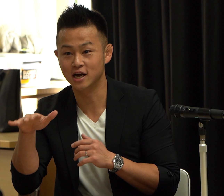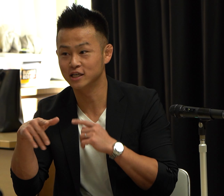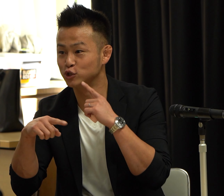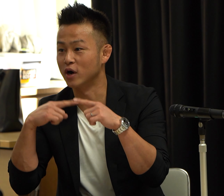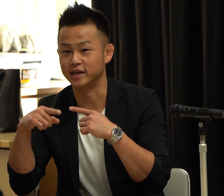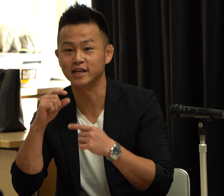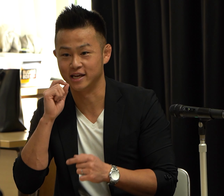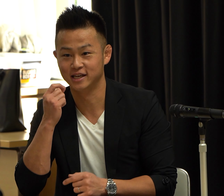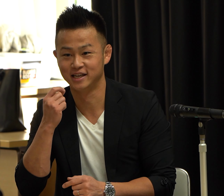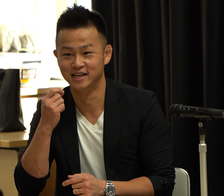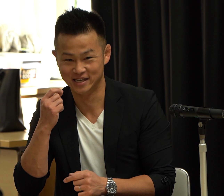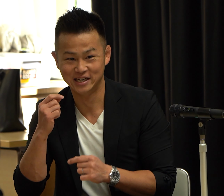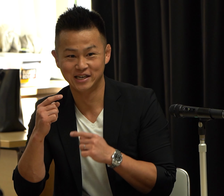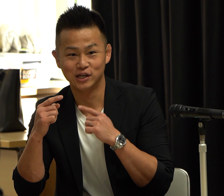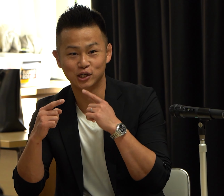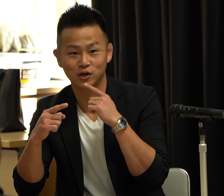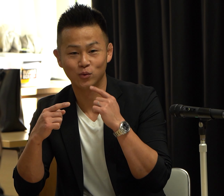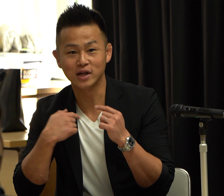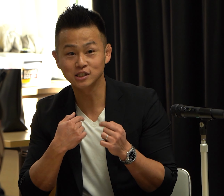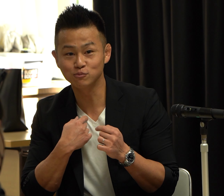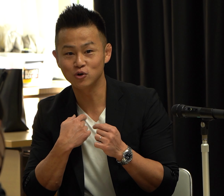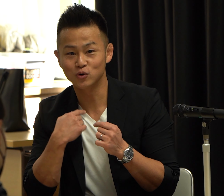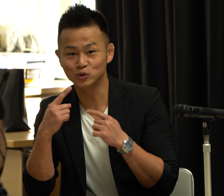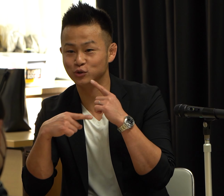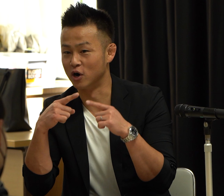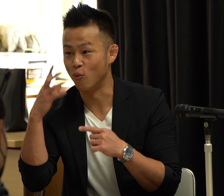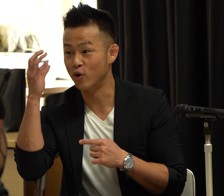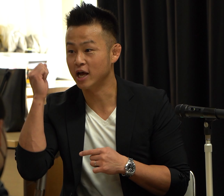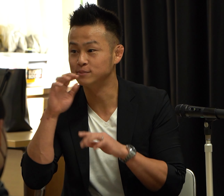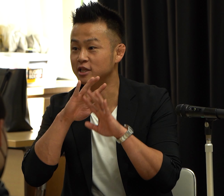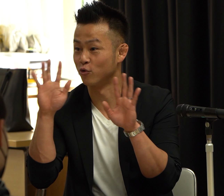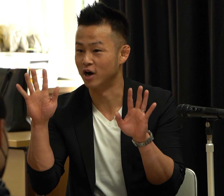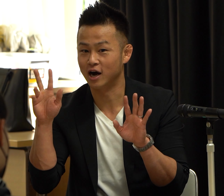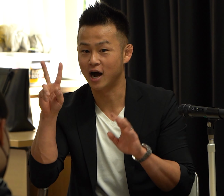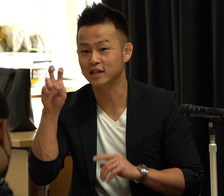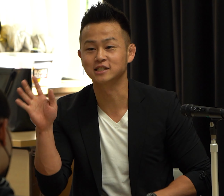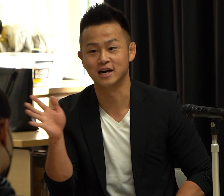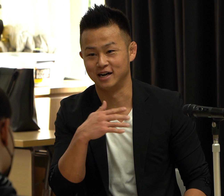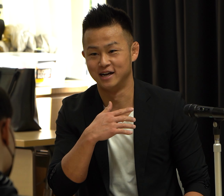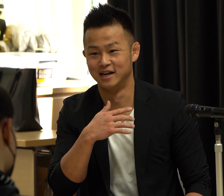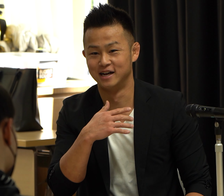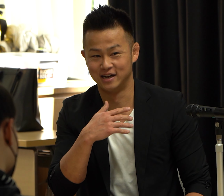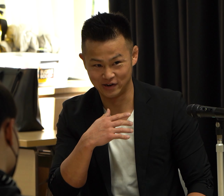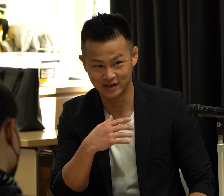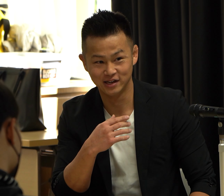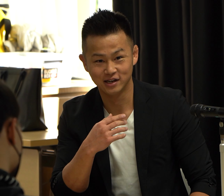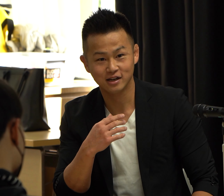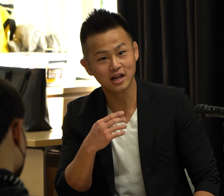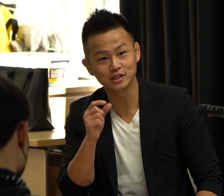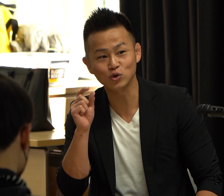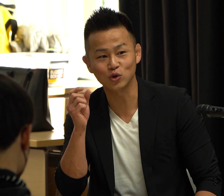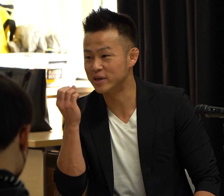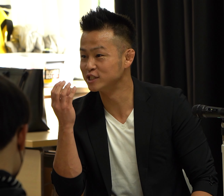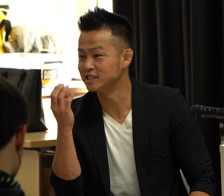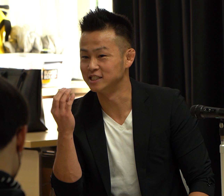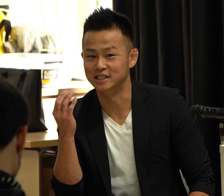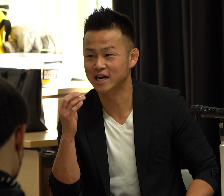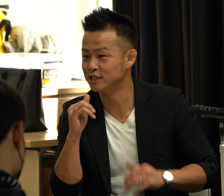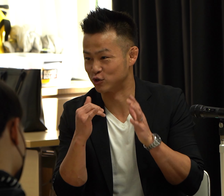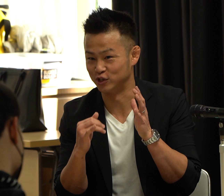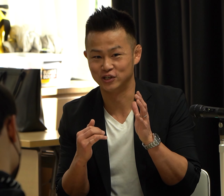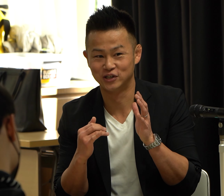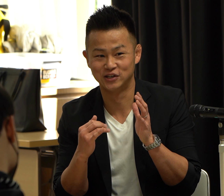んな出場ができない。私も出場を覚え始めたのが20歳から。なんかちょっと珍